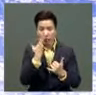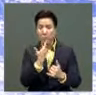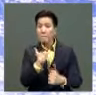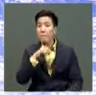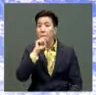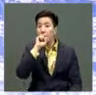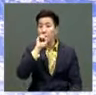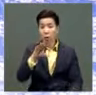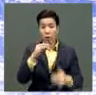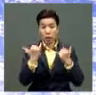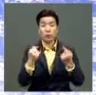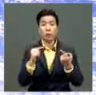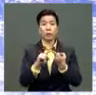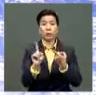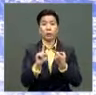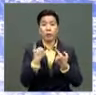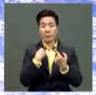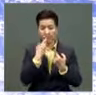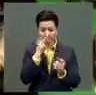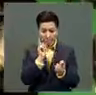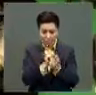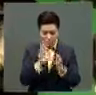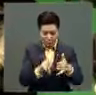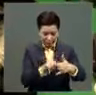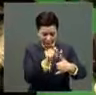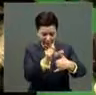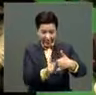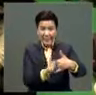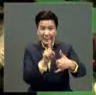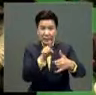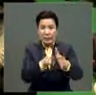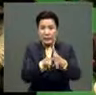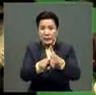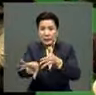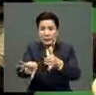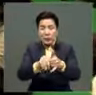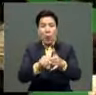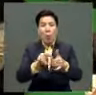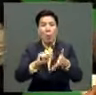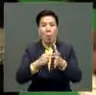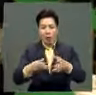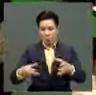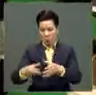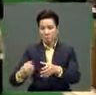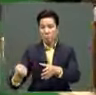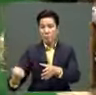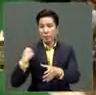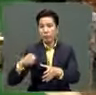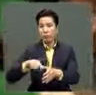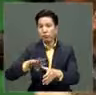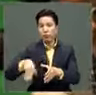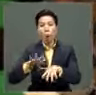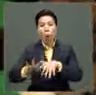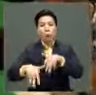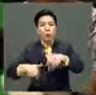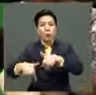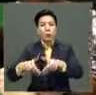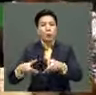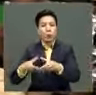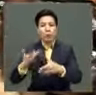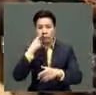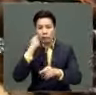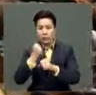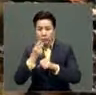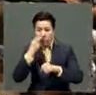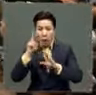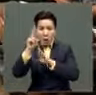อกเลยนะครับว่าการค้นพบผู้ติดเชื้อหนึ่งคนเป็นความเข้มแข็งของพื้นที่ซึ่งเป็นผู้ที่แอคทีเว